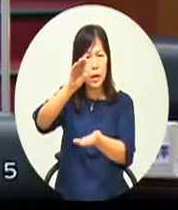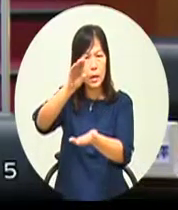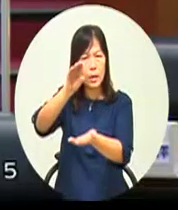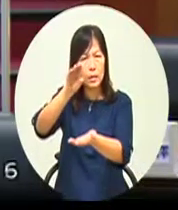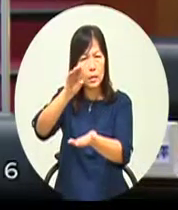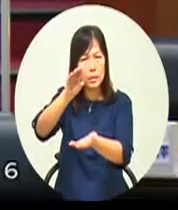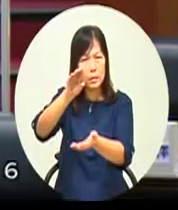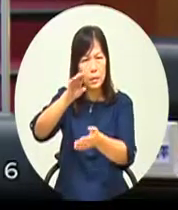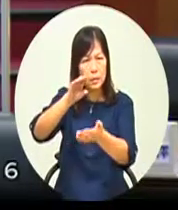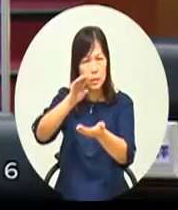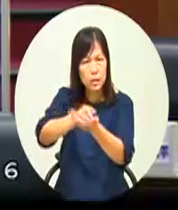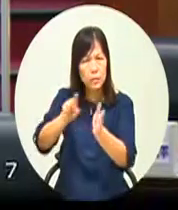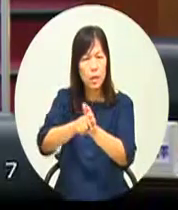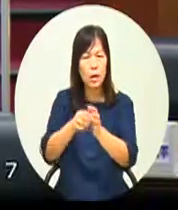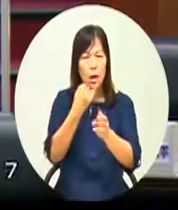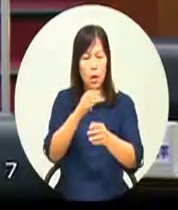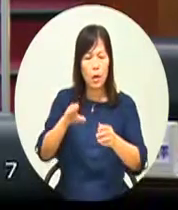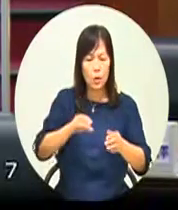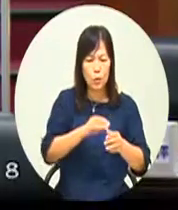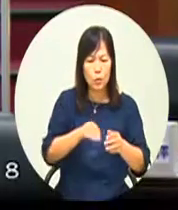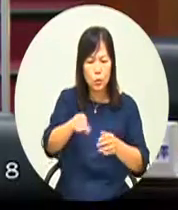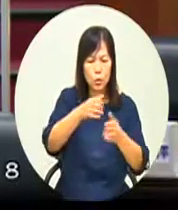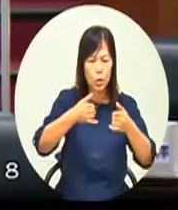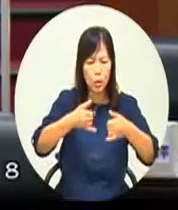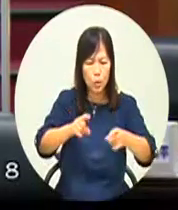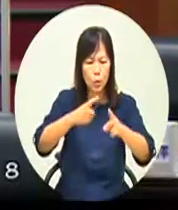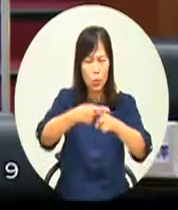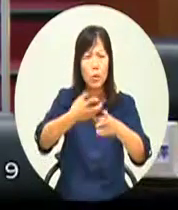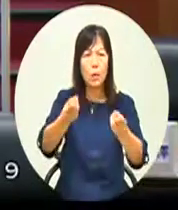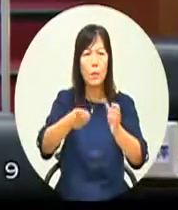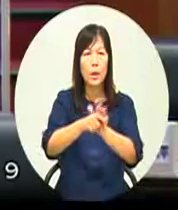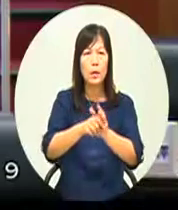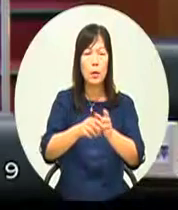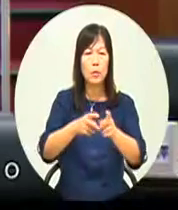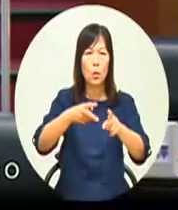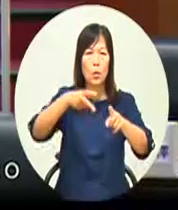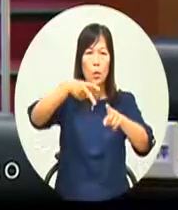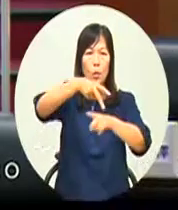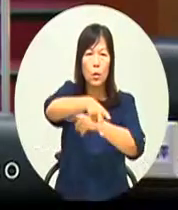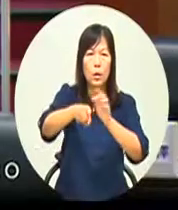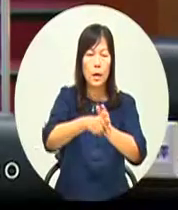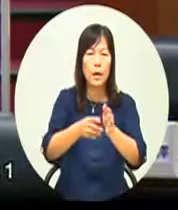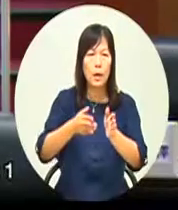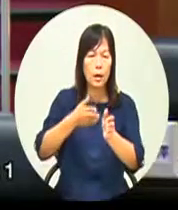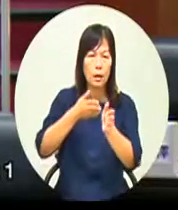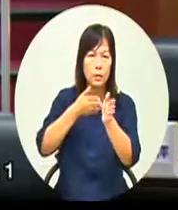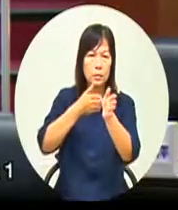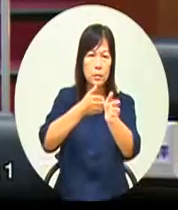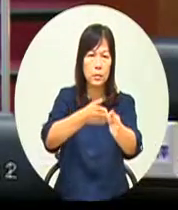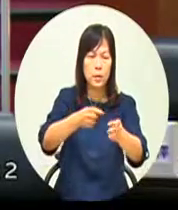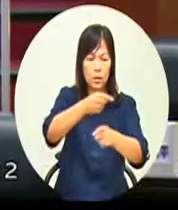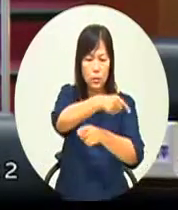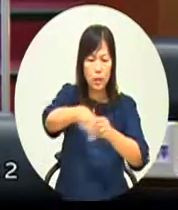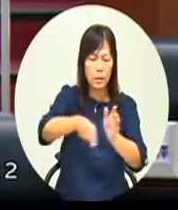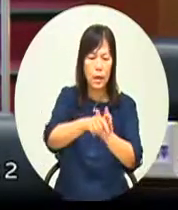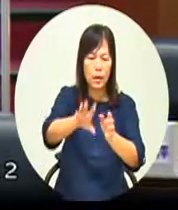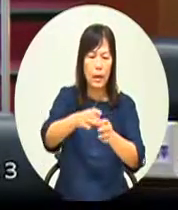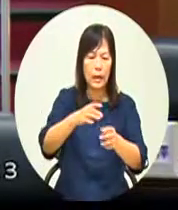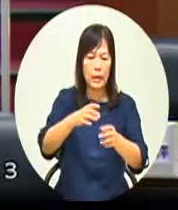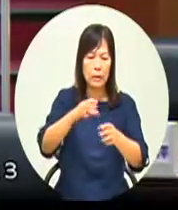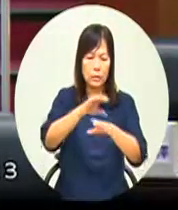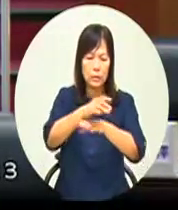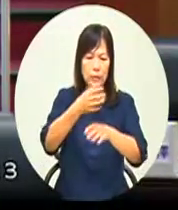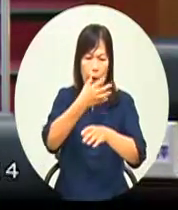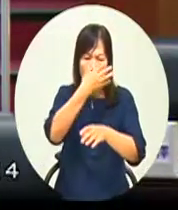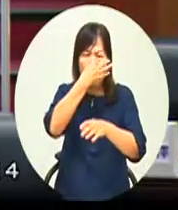结果他开出来没有顺着路口出来，就直接跨越轻轨的这个平交道，车子就卡在那边